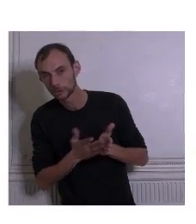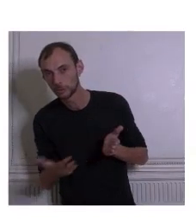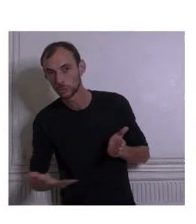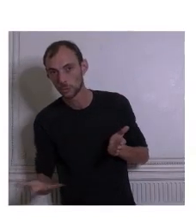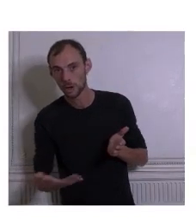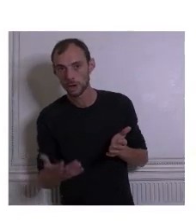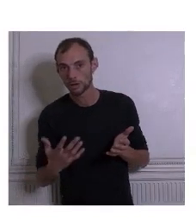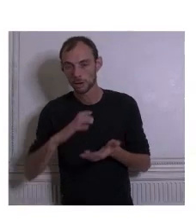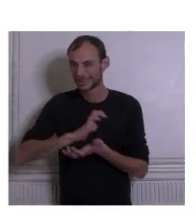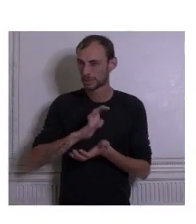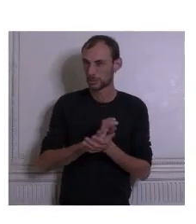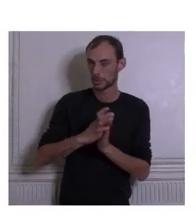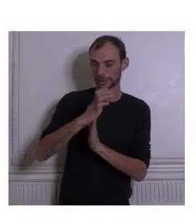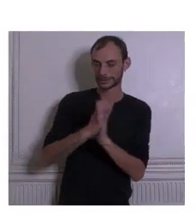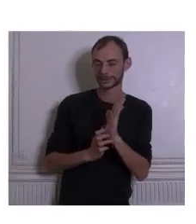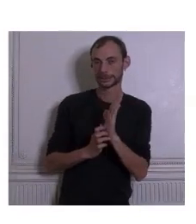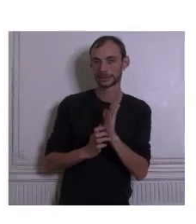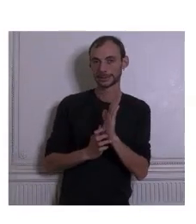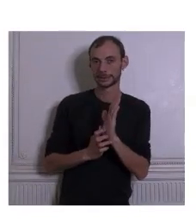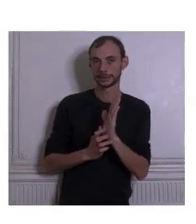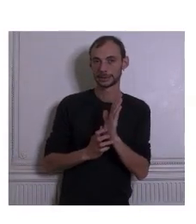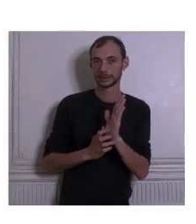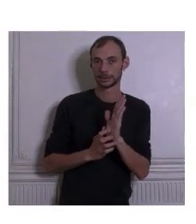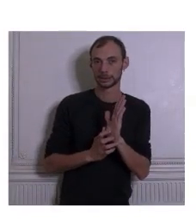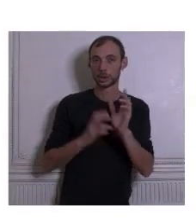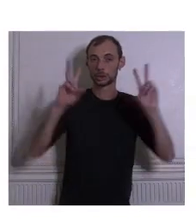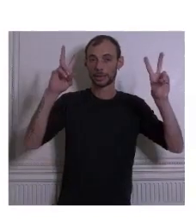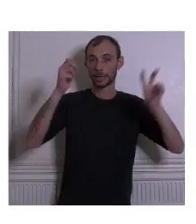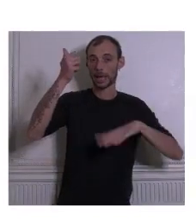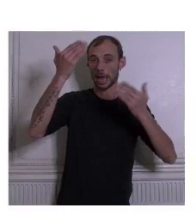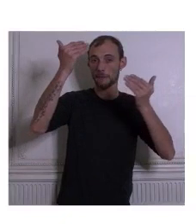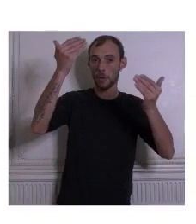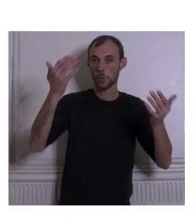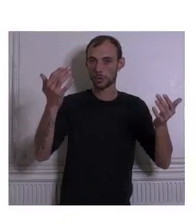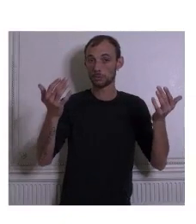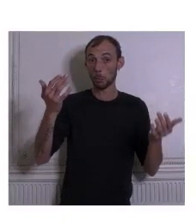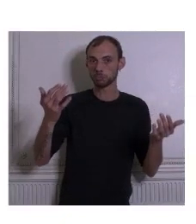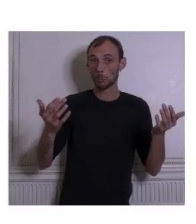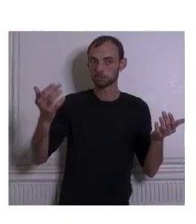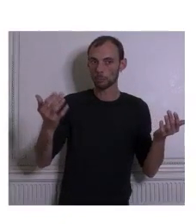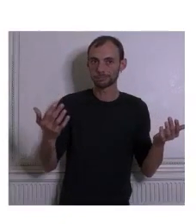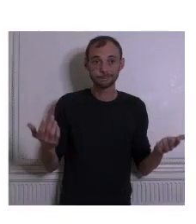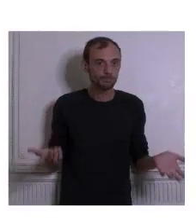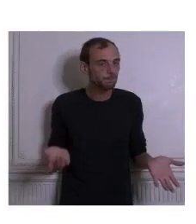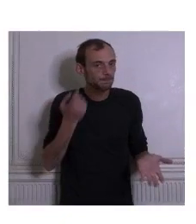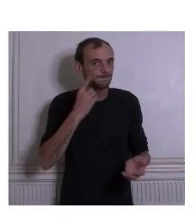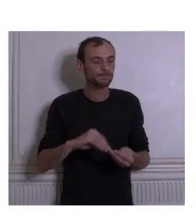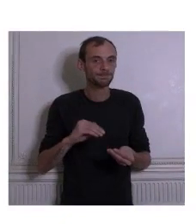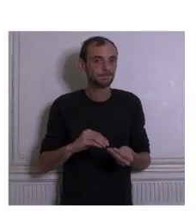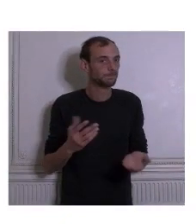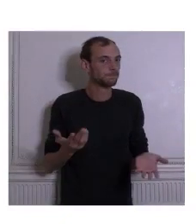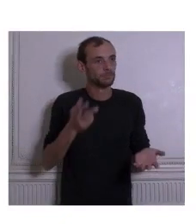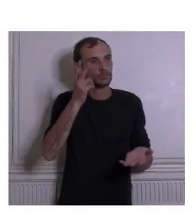communaux, mais voilà. Et donc, mais j'ai bien noté, j'ai donc regardé Sophie pour que le taux de jasmin